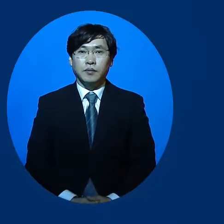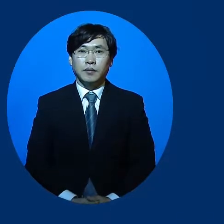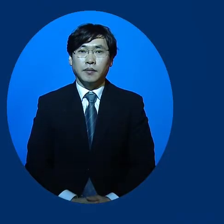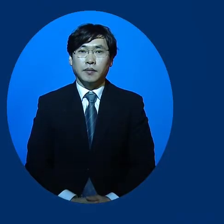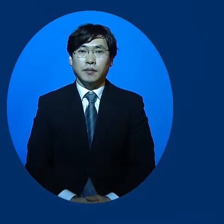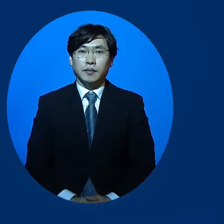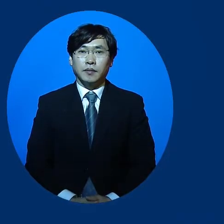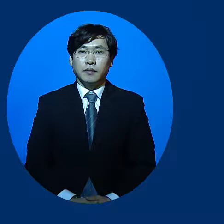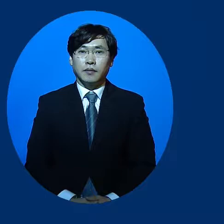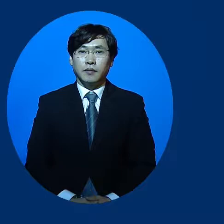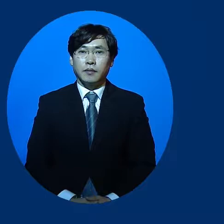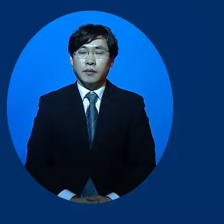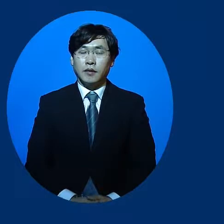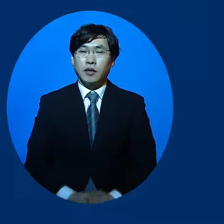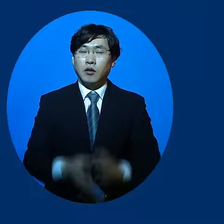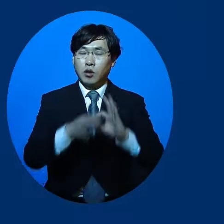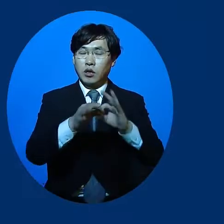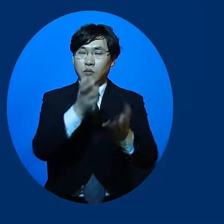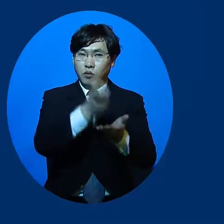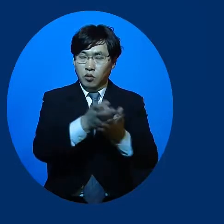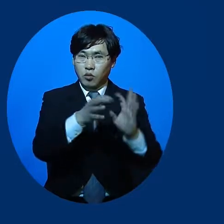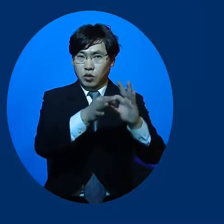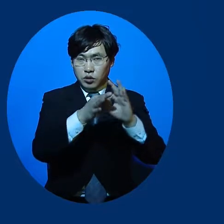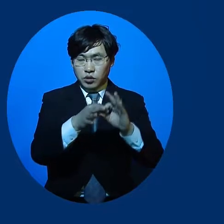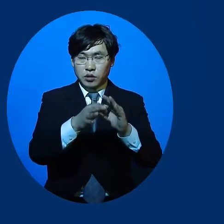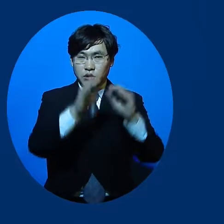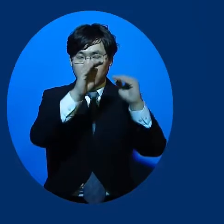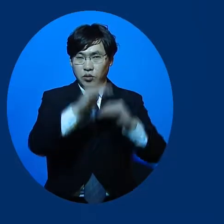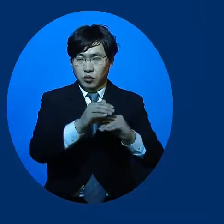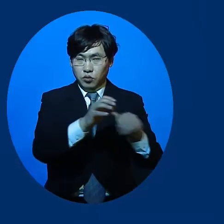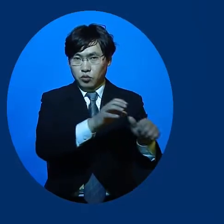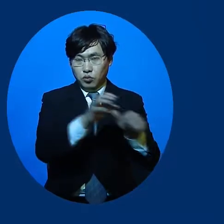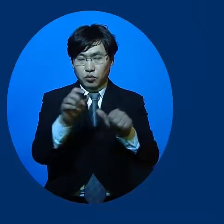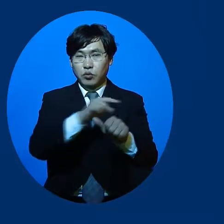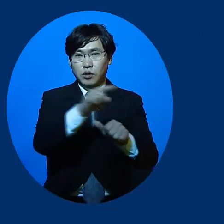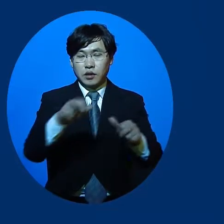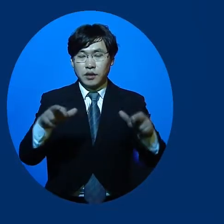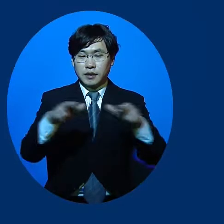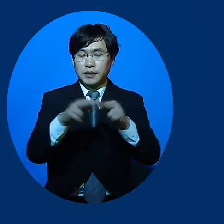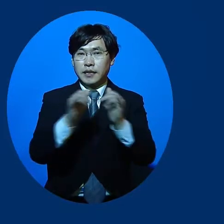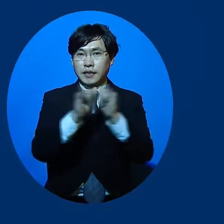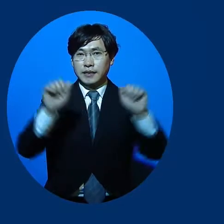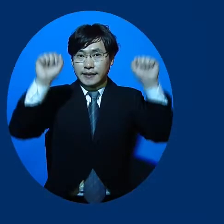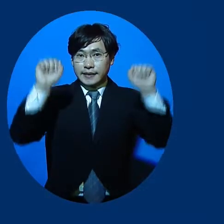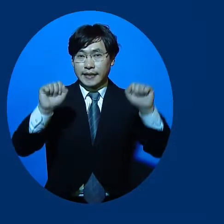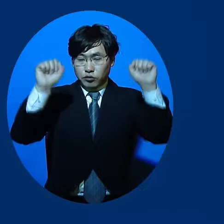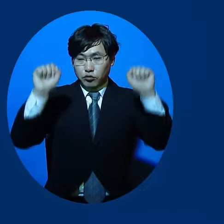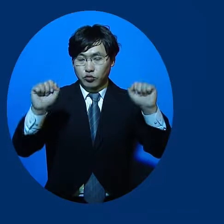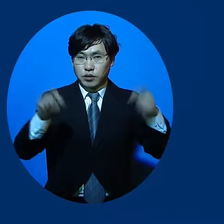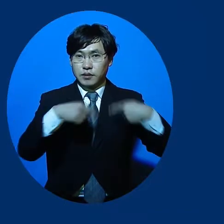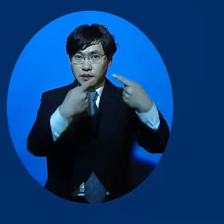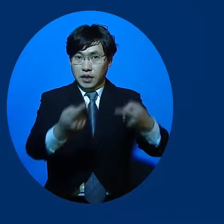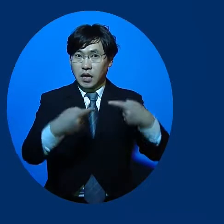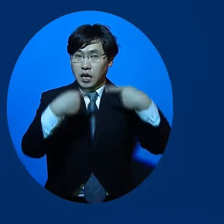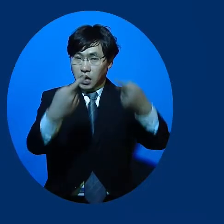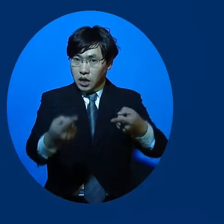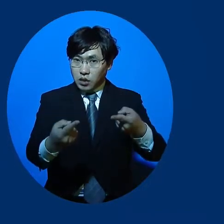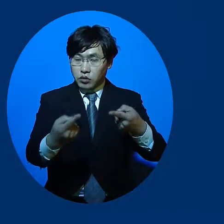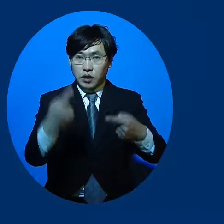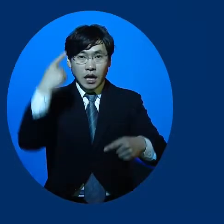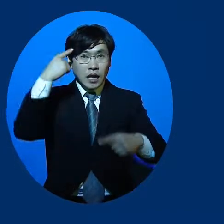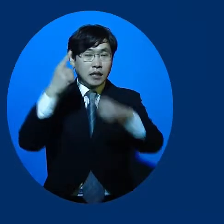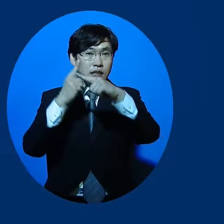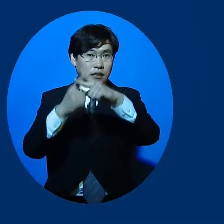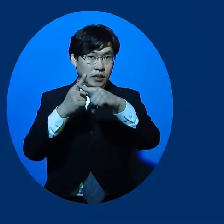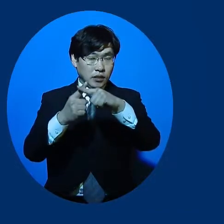이러한 관련 근거를 통해 장애인들의 생활체육 참여율이 높아졌을 때 발생되는 긍정적인